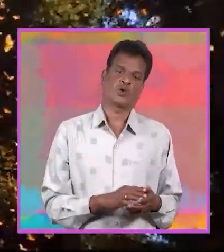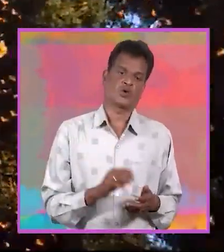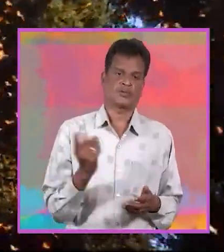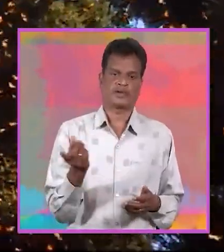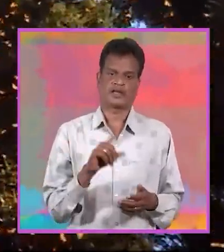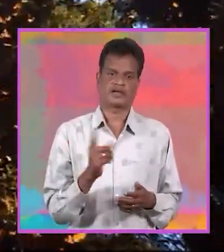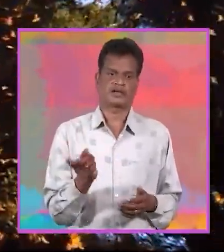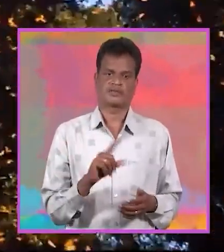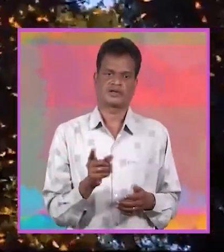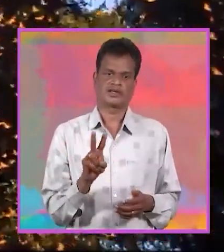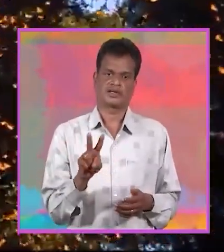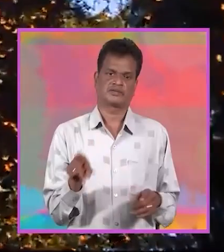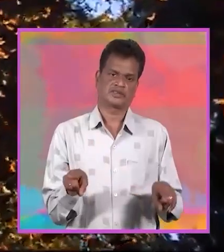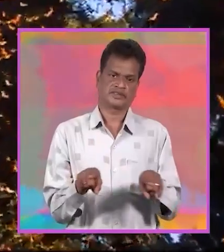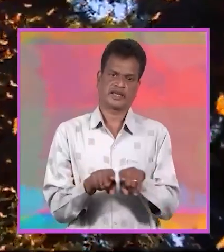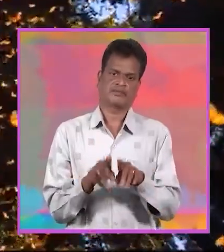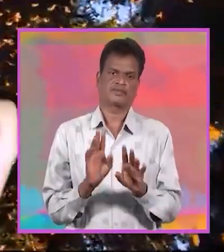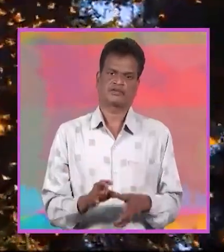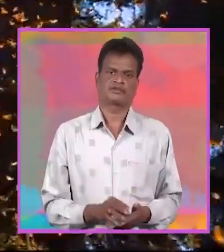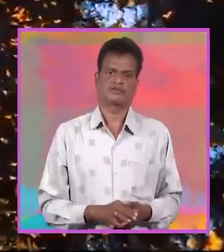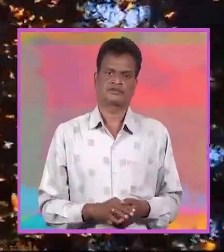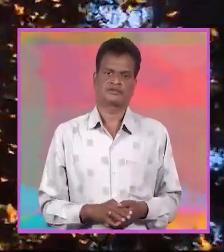சொல்லலாம். குணத்தை குணப்பெயர் என்றும் இதை கூறலாம்.